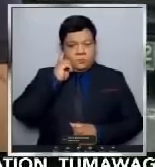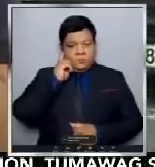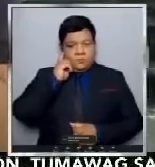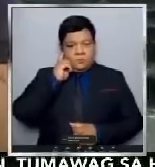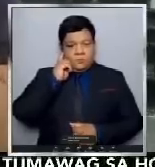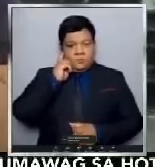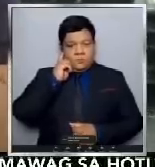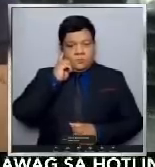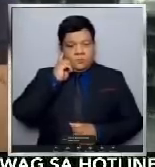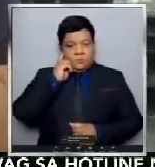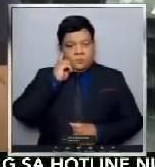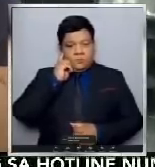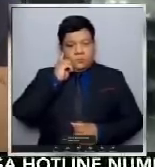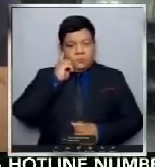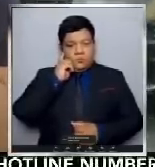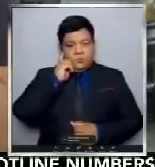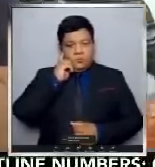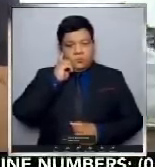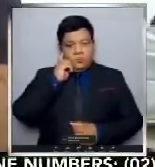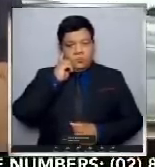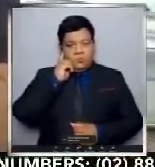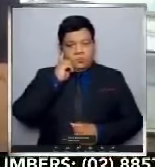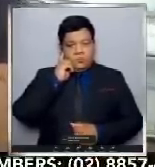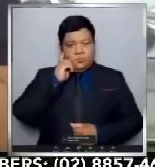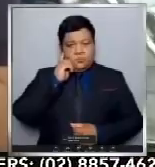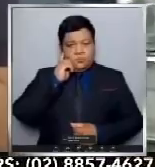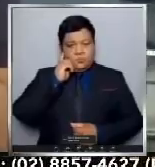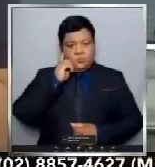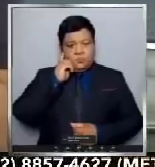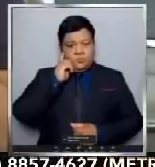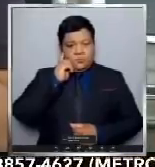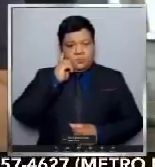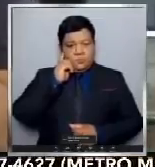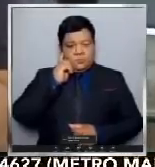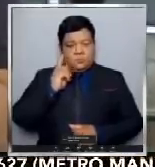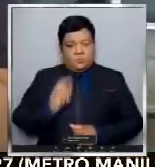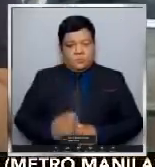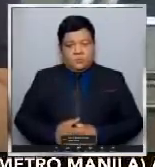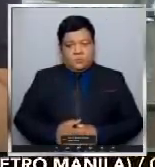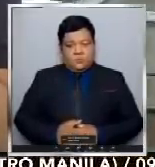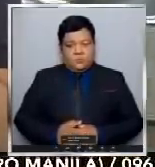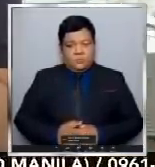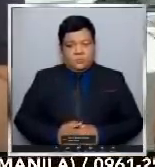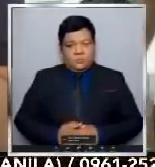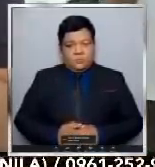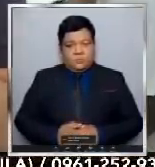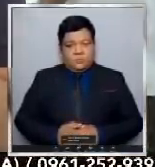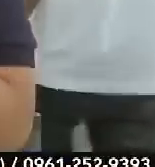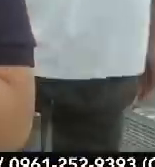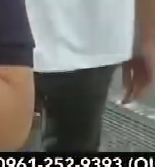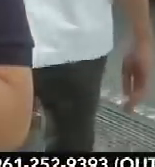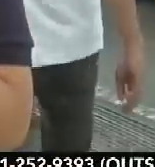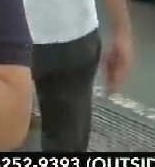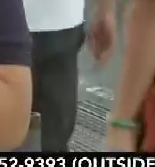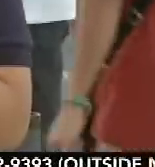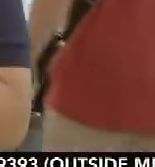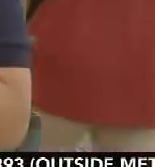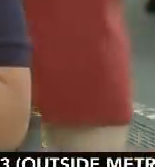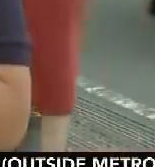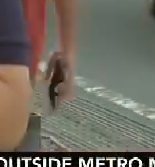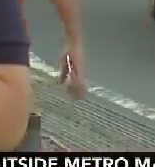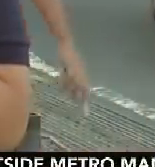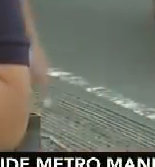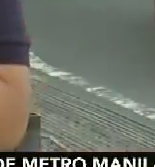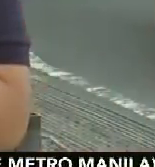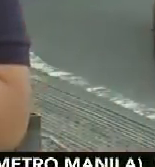ay ang pagsanib sa isang partido. Sabi ni Lacson, he would have done better, he could have done better without a party. At aniyay na miscalculate